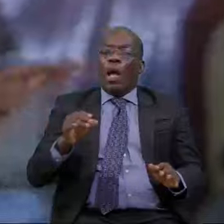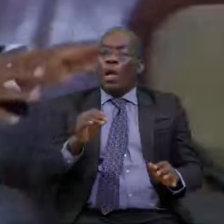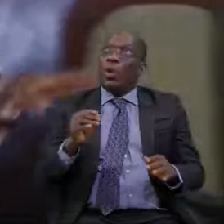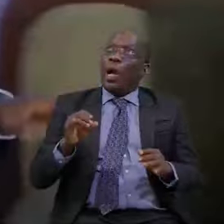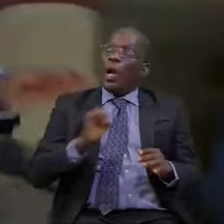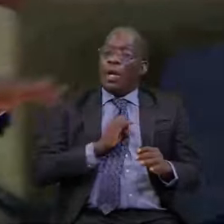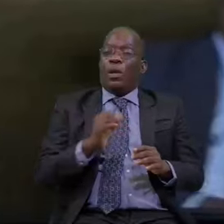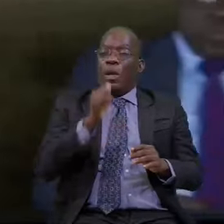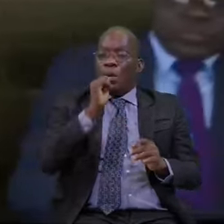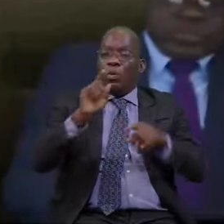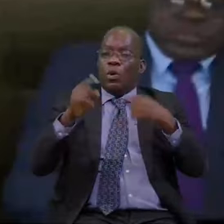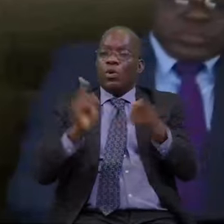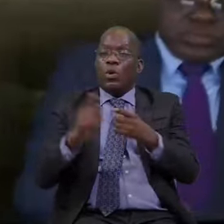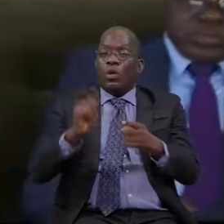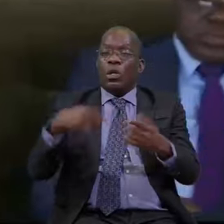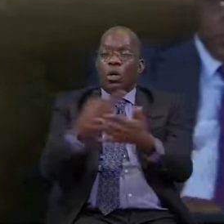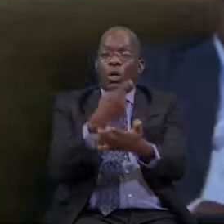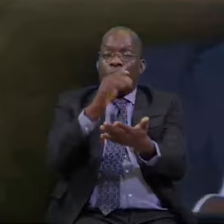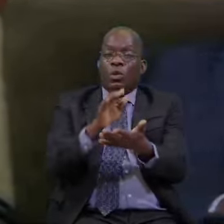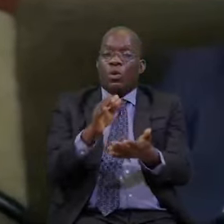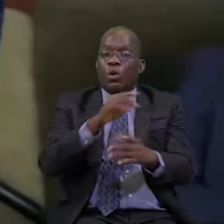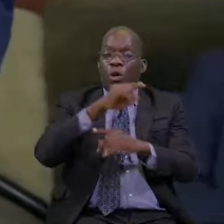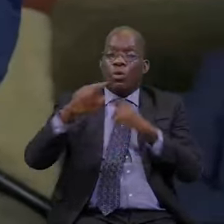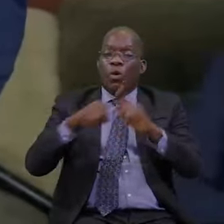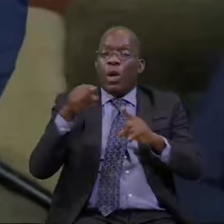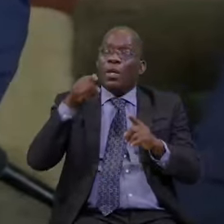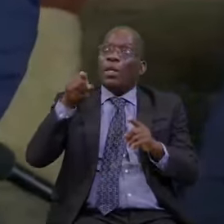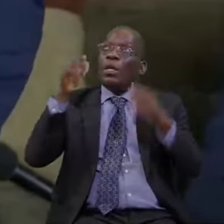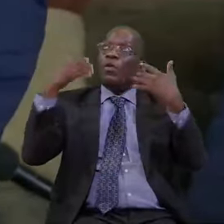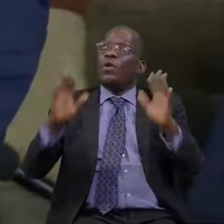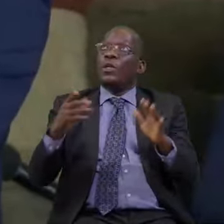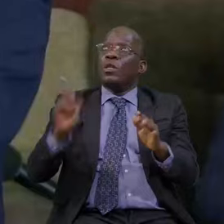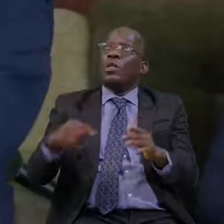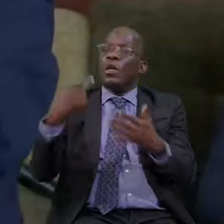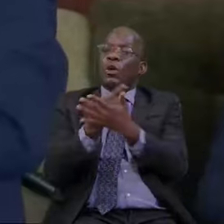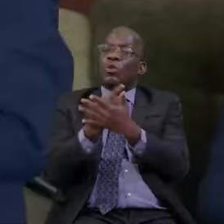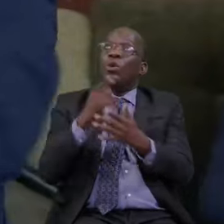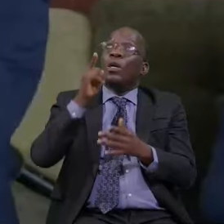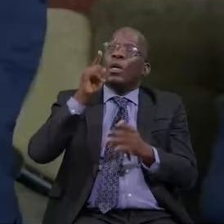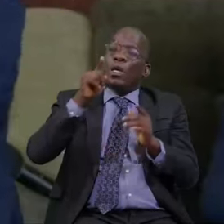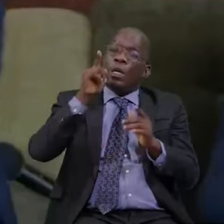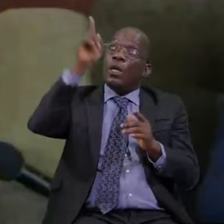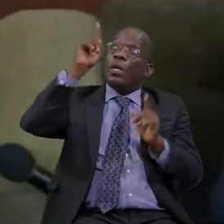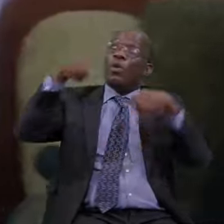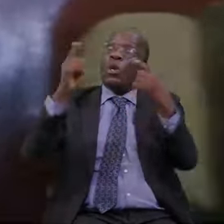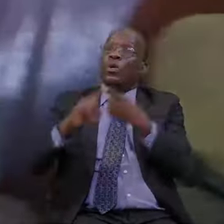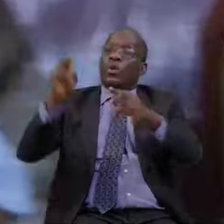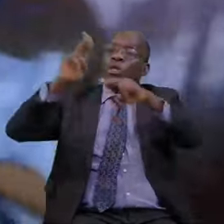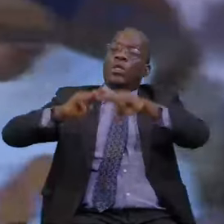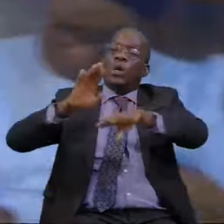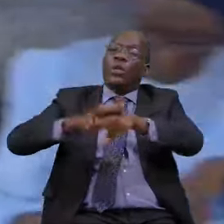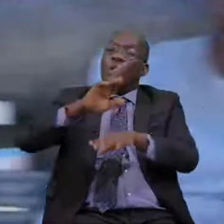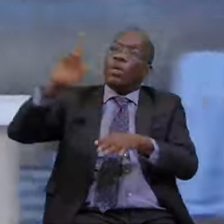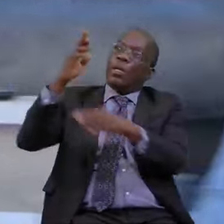Pour l'évangile maintenant, lorsque Christ a terminé son œuvre, il est allé s'asseoir à la droite